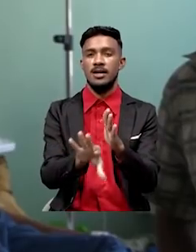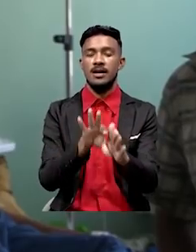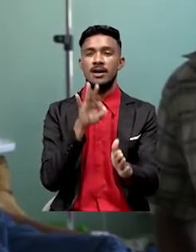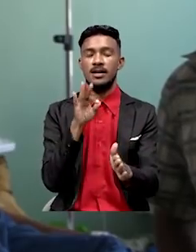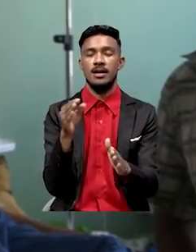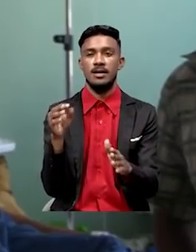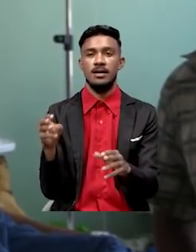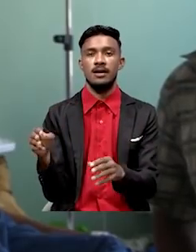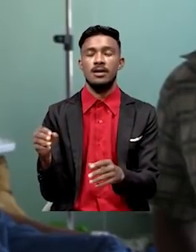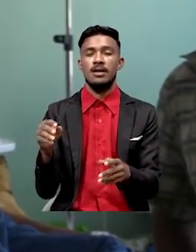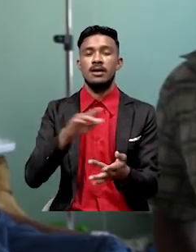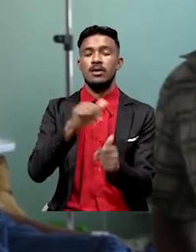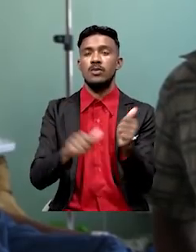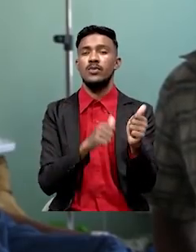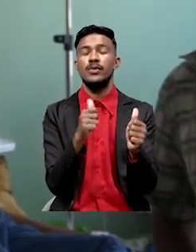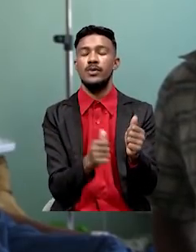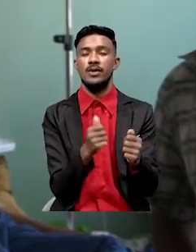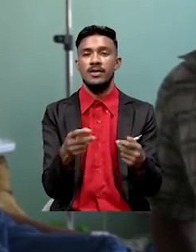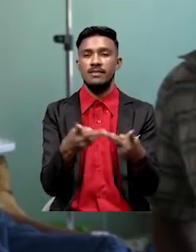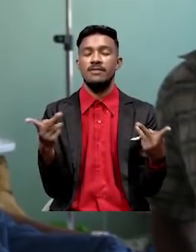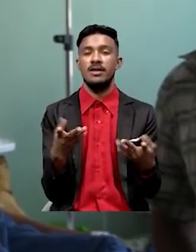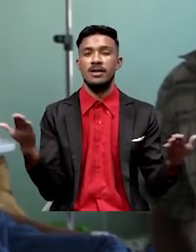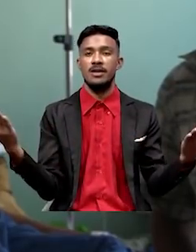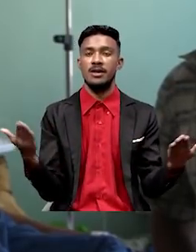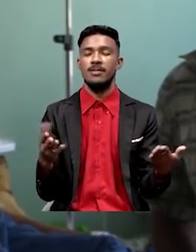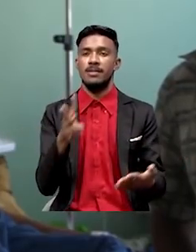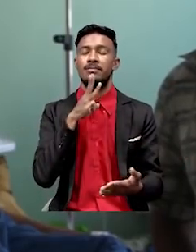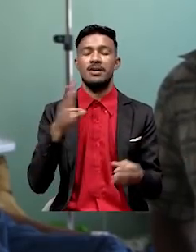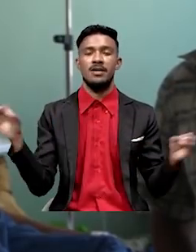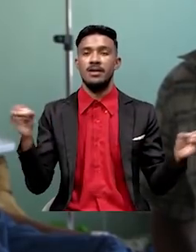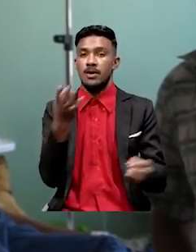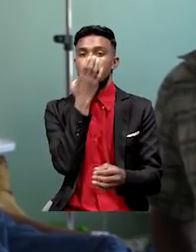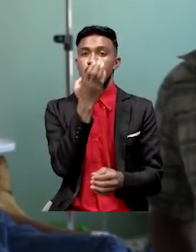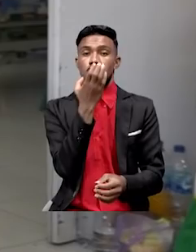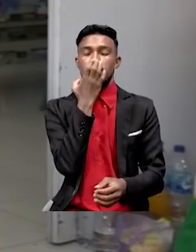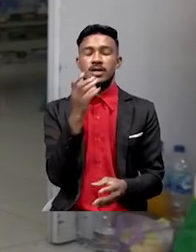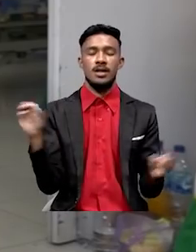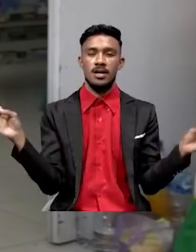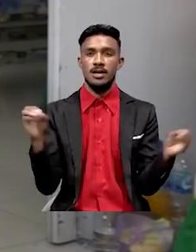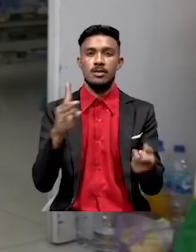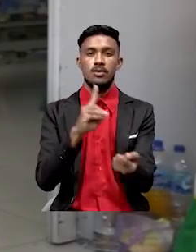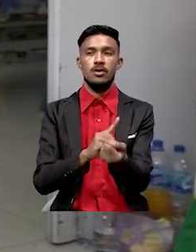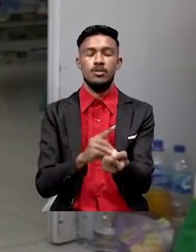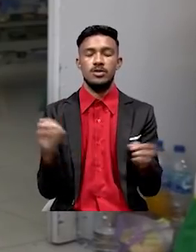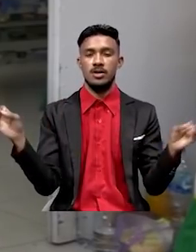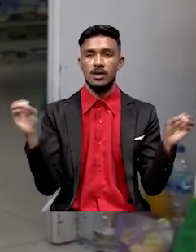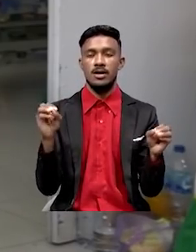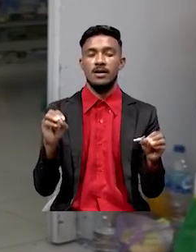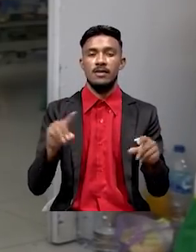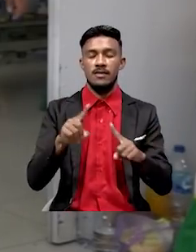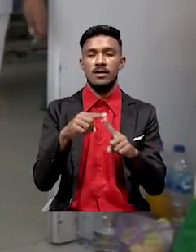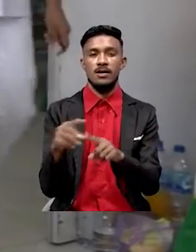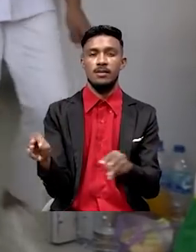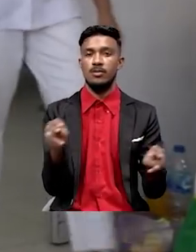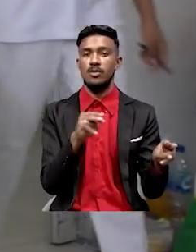ba fatin ina be mak la dignu be la iya oksigen la iya doktor sira mon la iya. Se muda helde ami husi kumoro mai